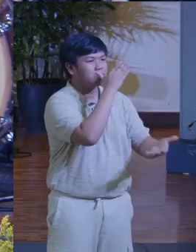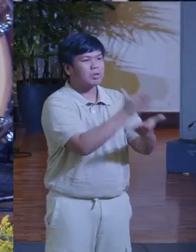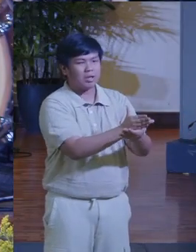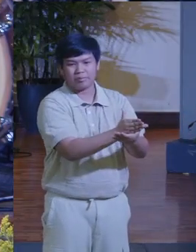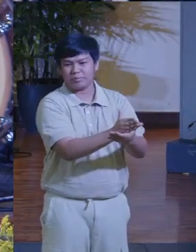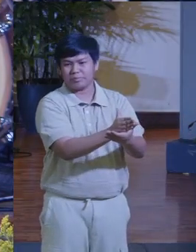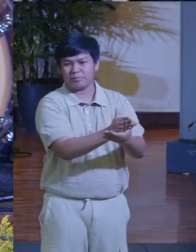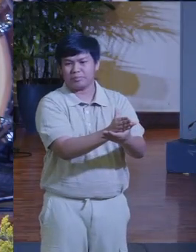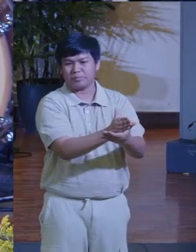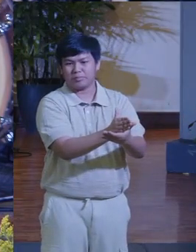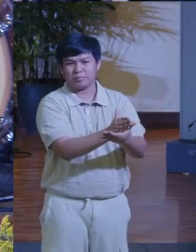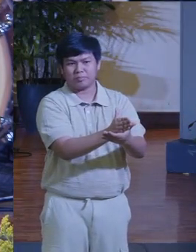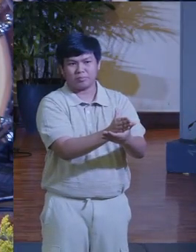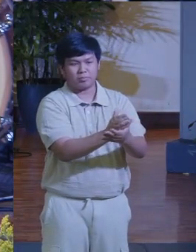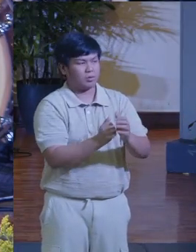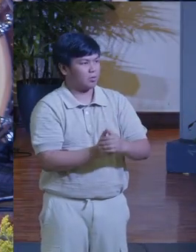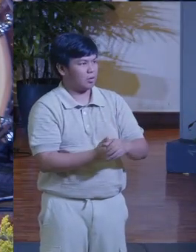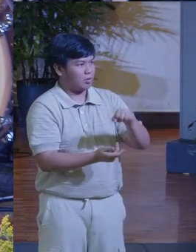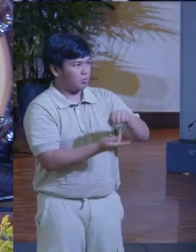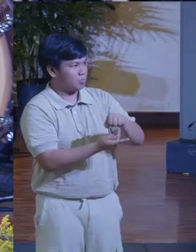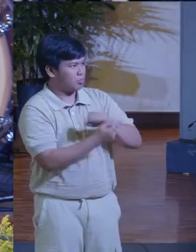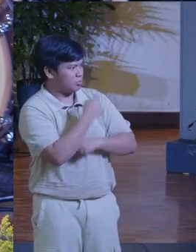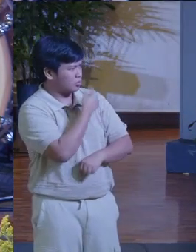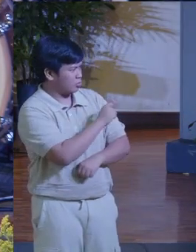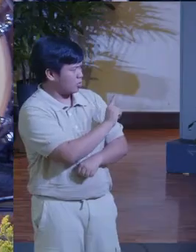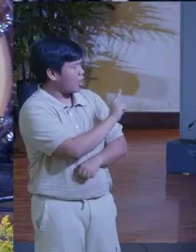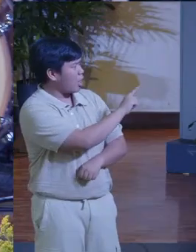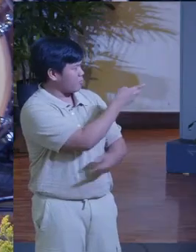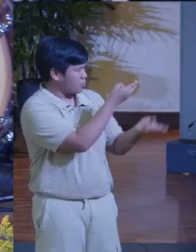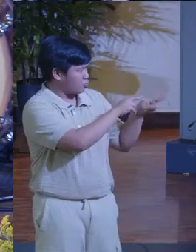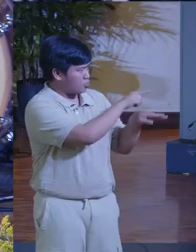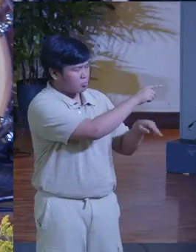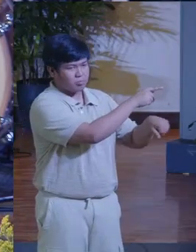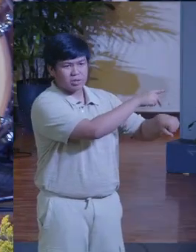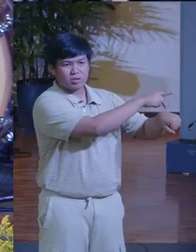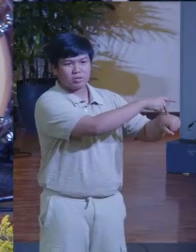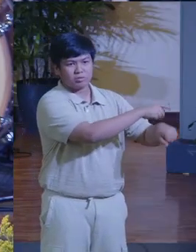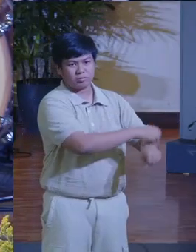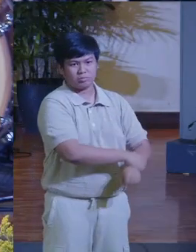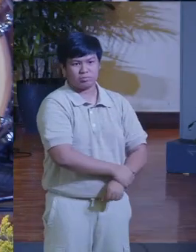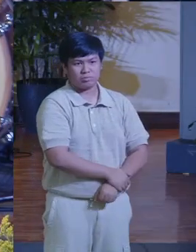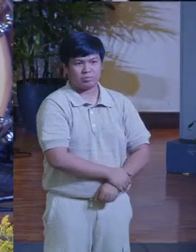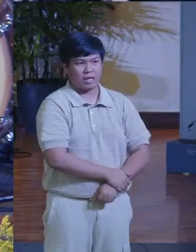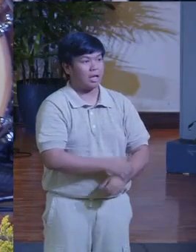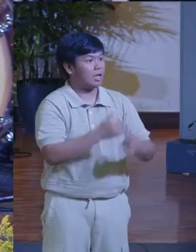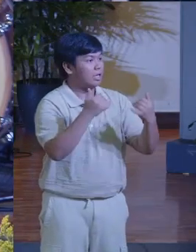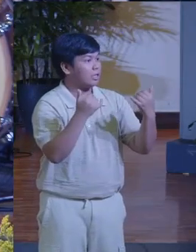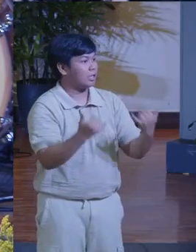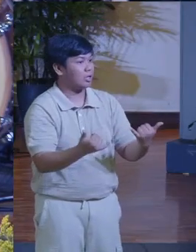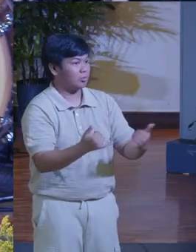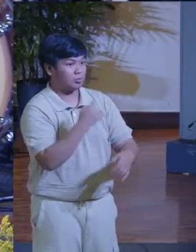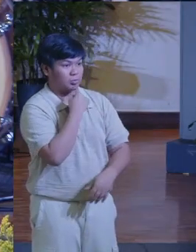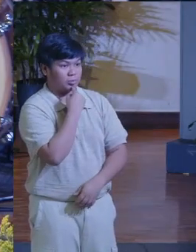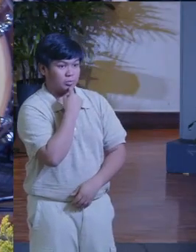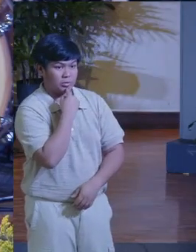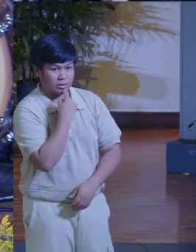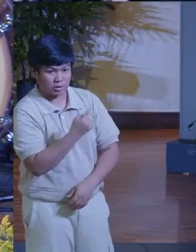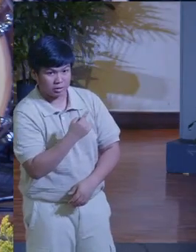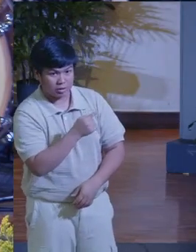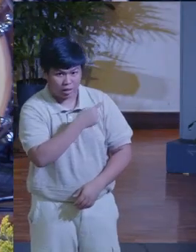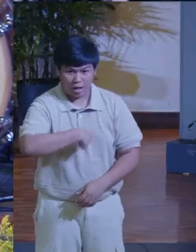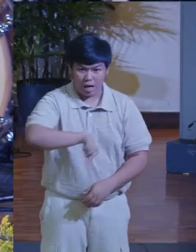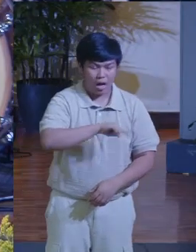pinuna ni Apostol Pablo si Apostol Pedro. Ngayon, hindi po natin sinasadya na ang